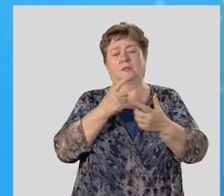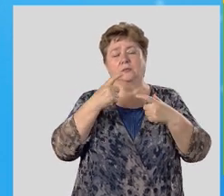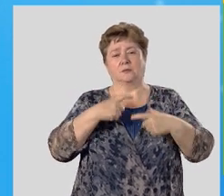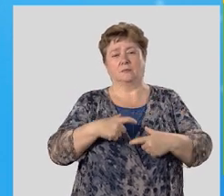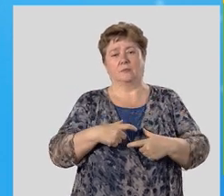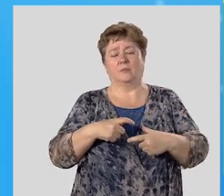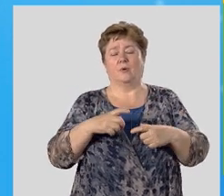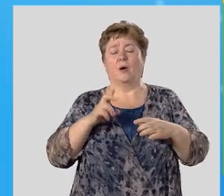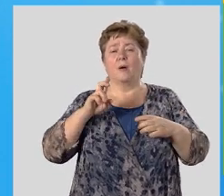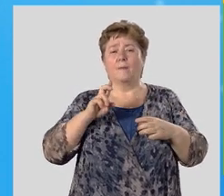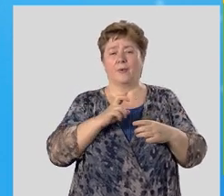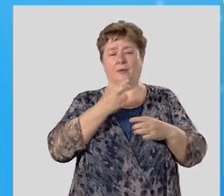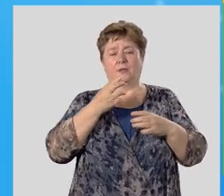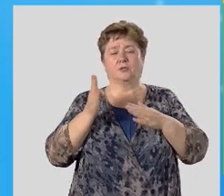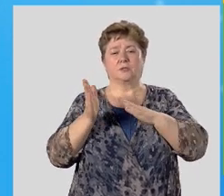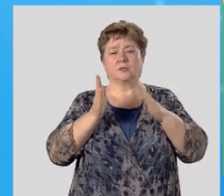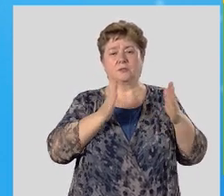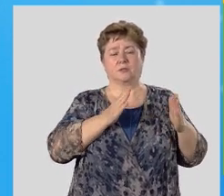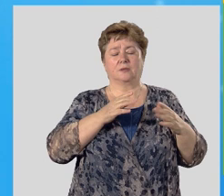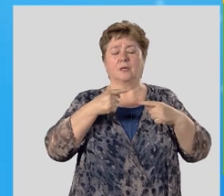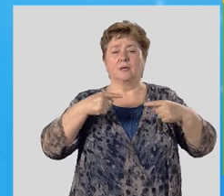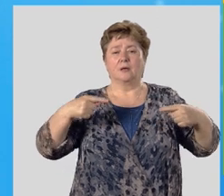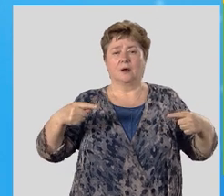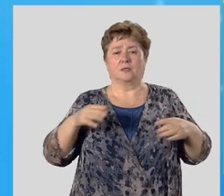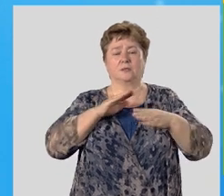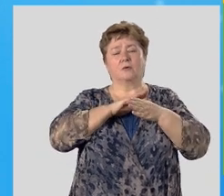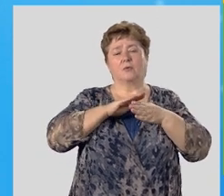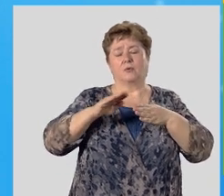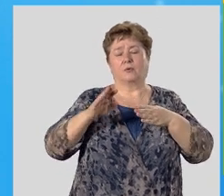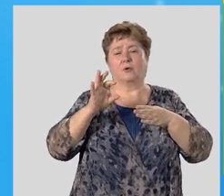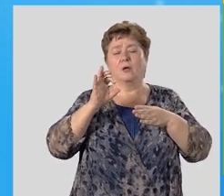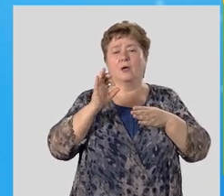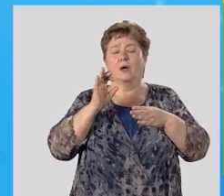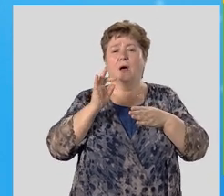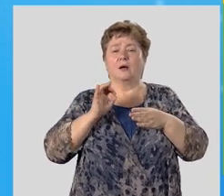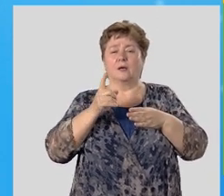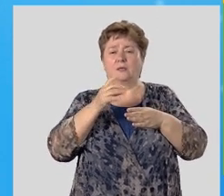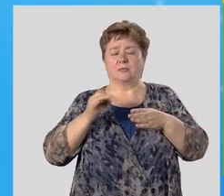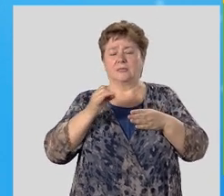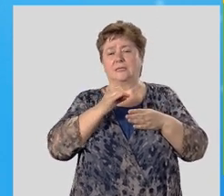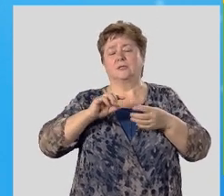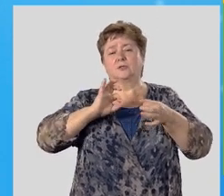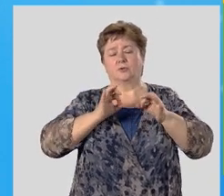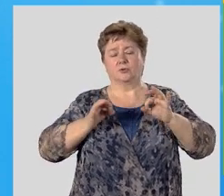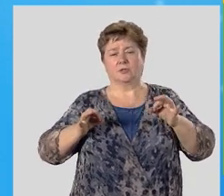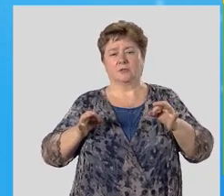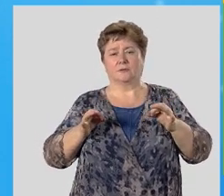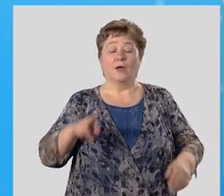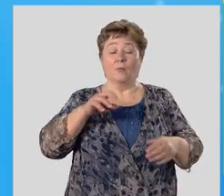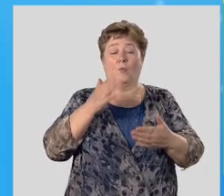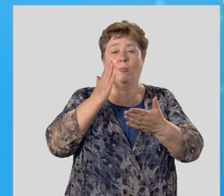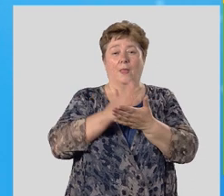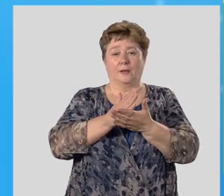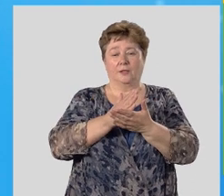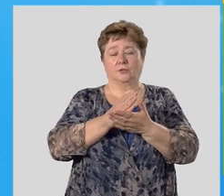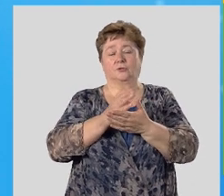собой биологические системы разных уровней организации и сложности. По